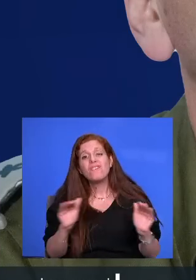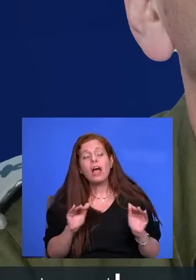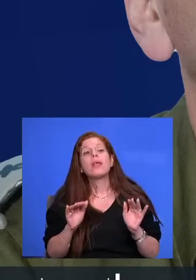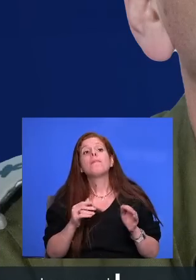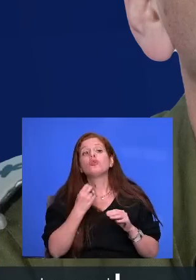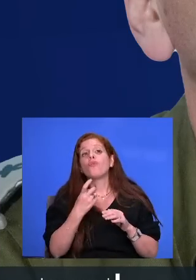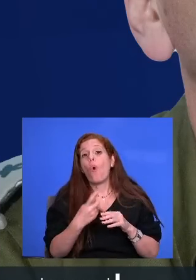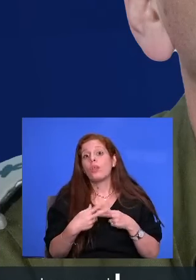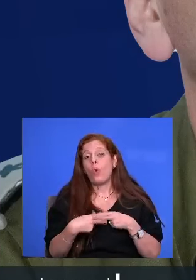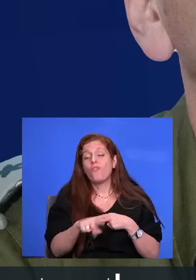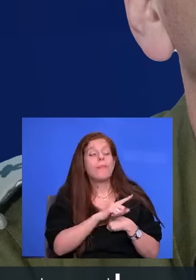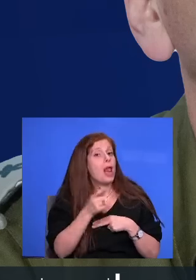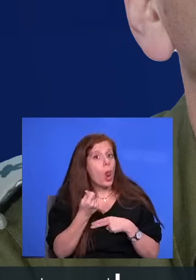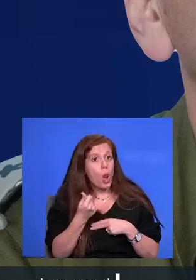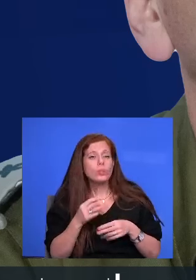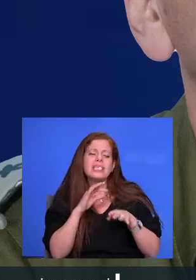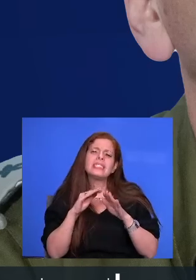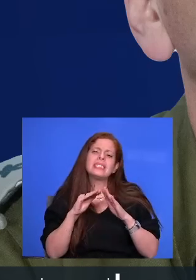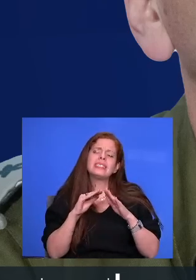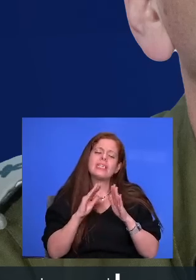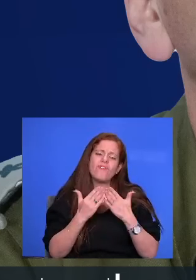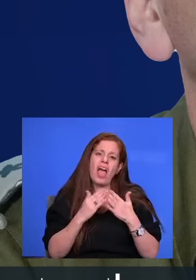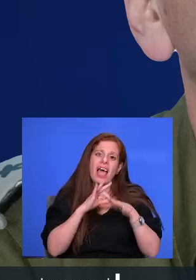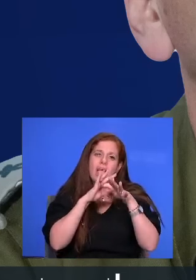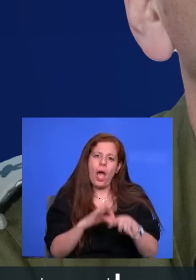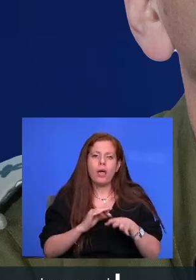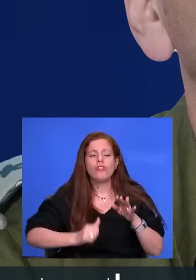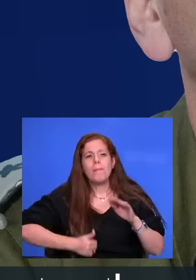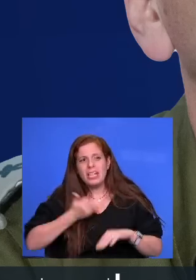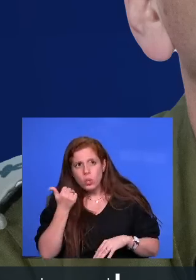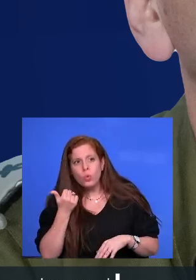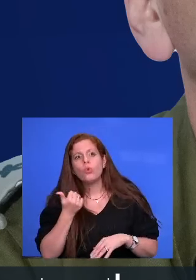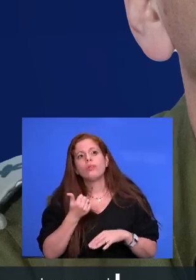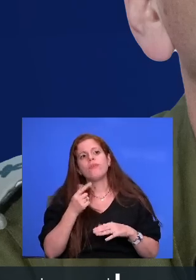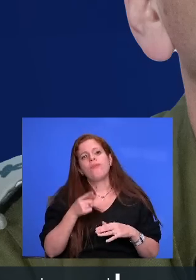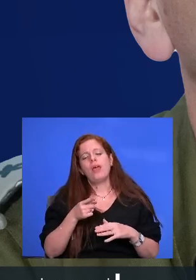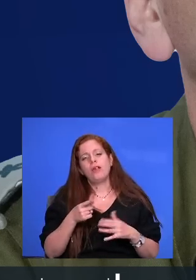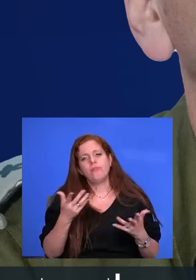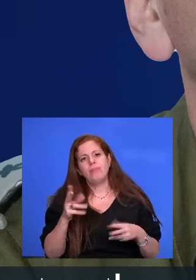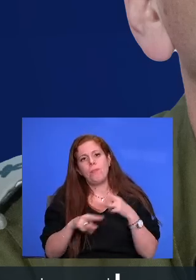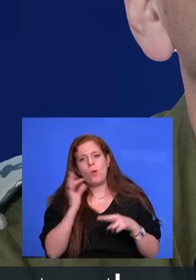הקרובים. מדובר בספר הדרכה בנושא פיקוד צבאי, עוסק במנהיגות, הנעת אנשים וטיפוחם. גילי, תודה.